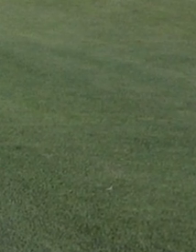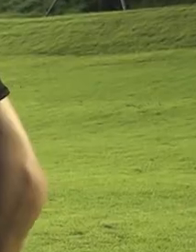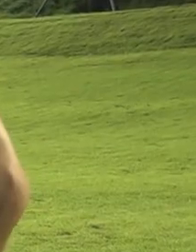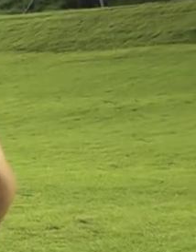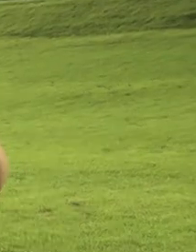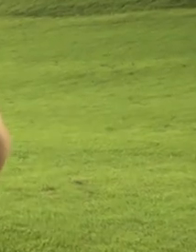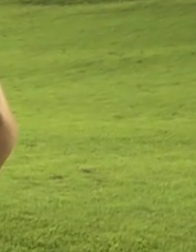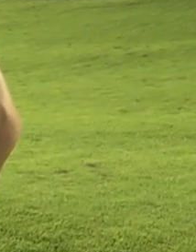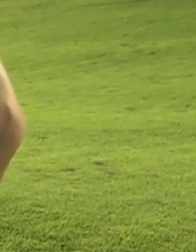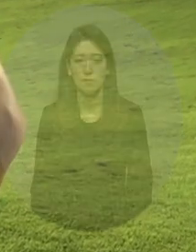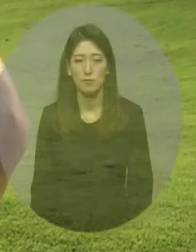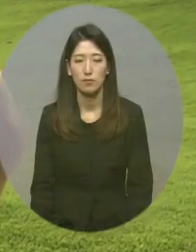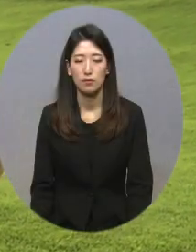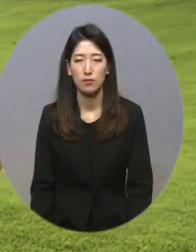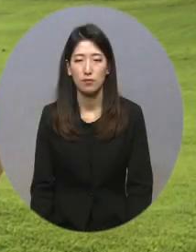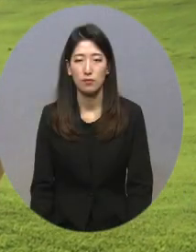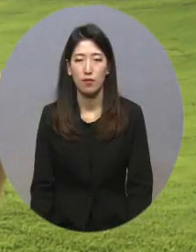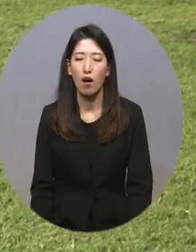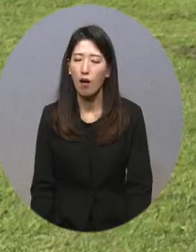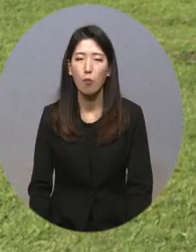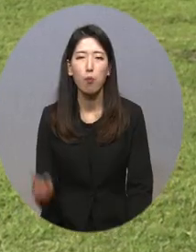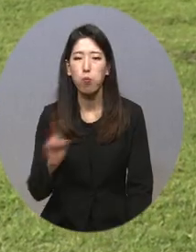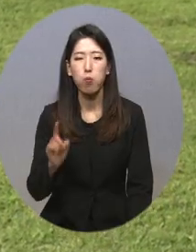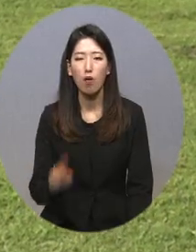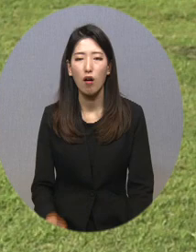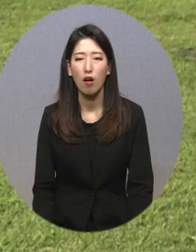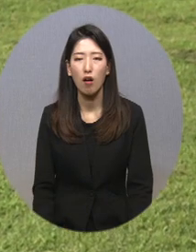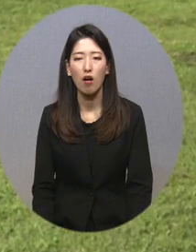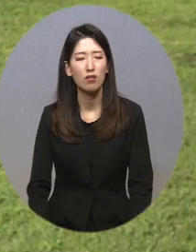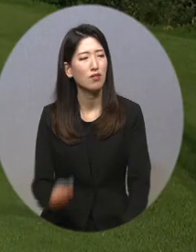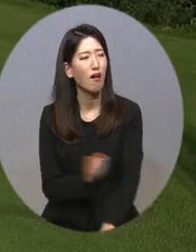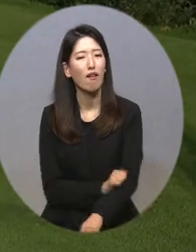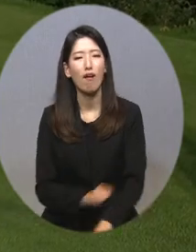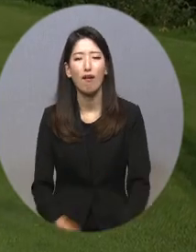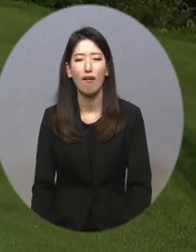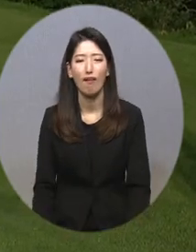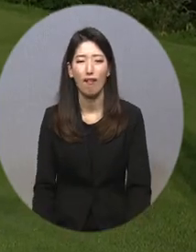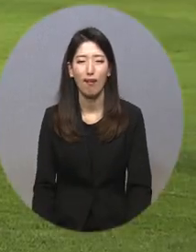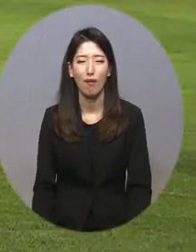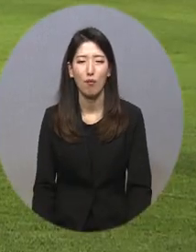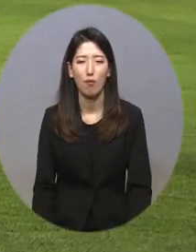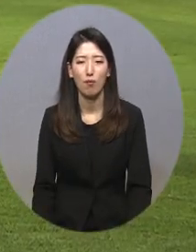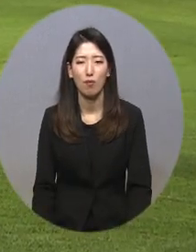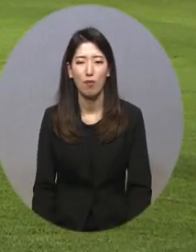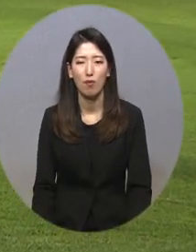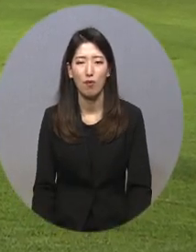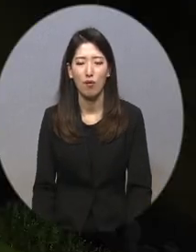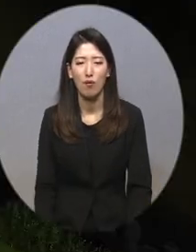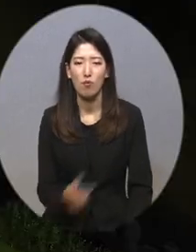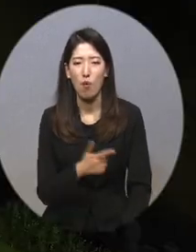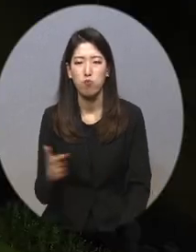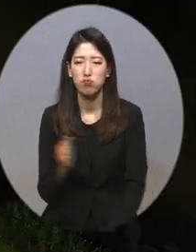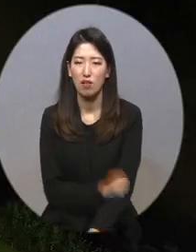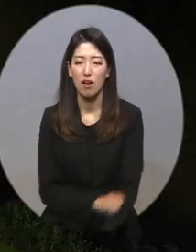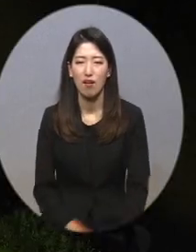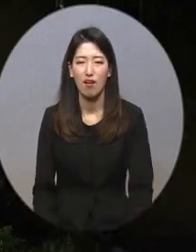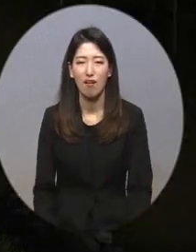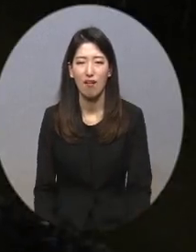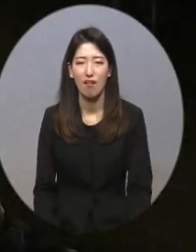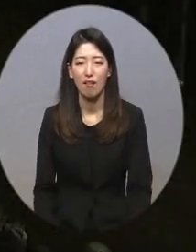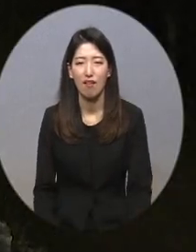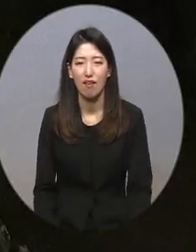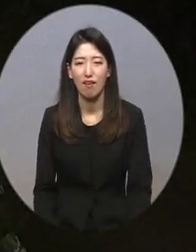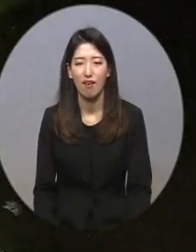빵. 우와. 와우. 야, 이거 뭐야? 너무 잘 쳤잖아. 너무 주는 거야? 빵. 빵.